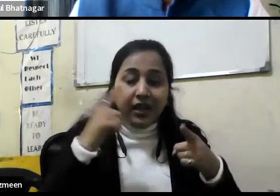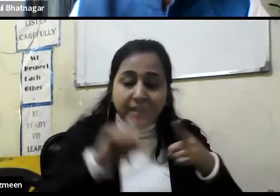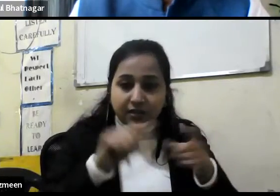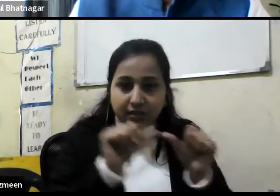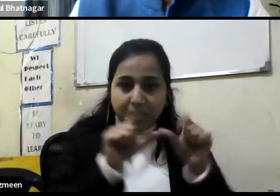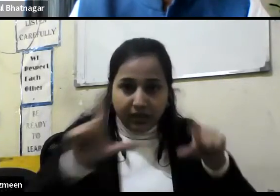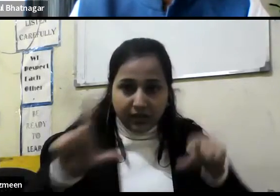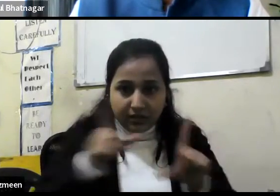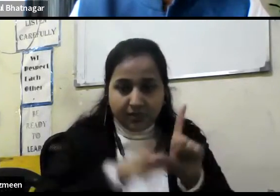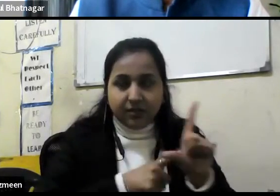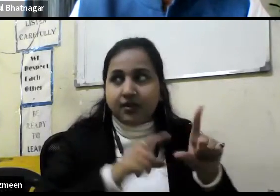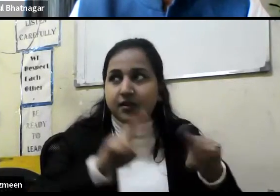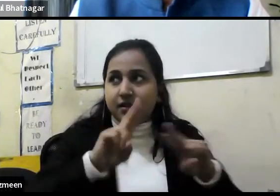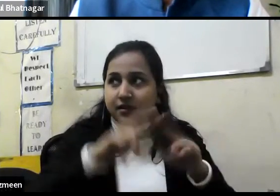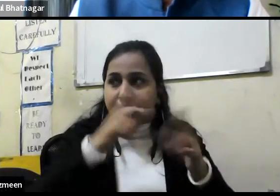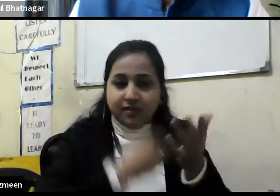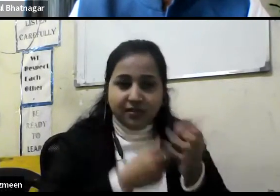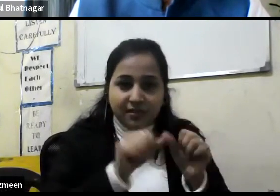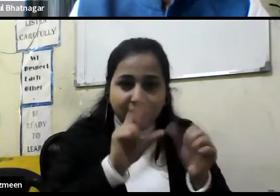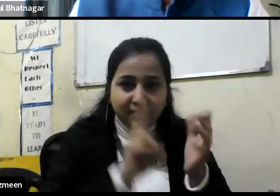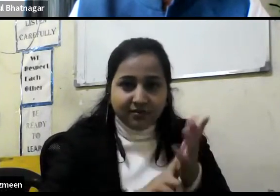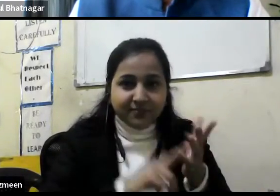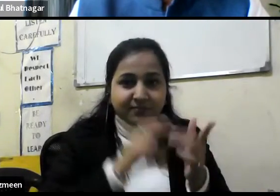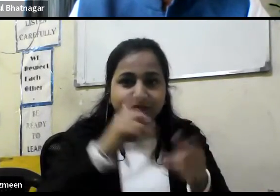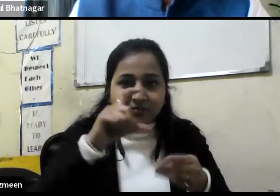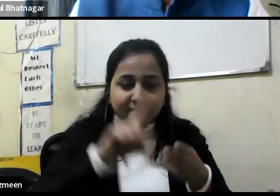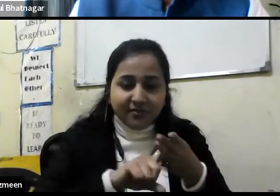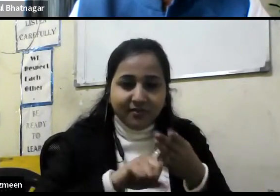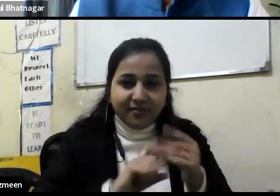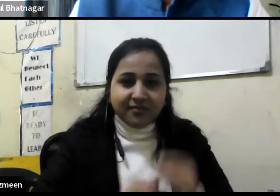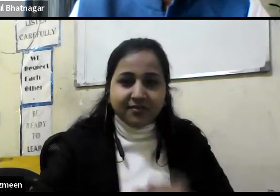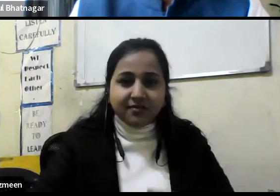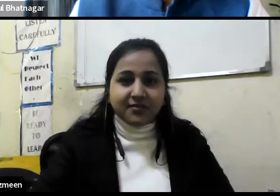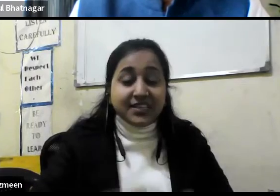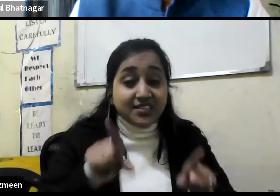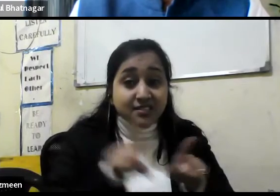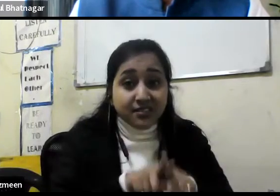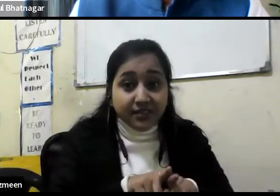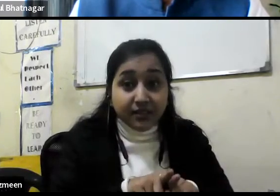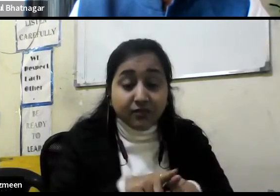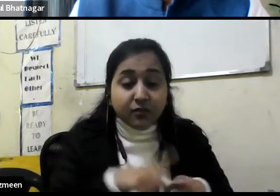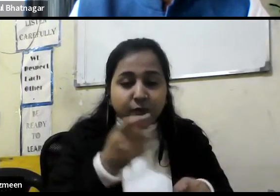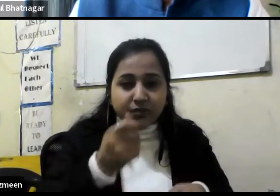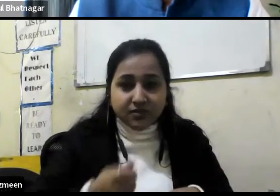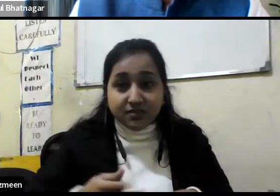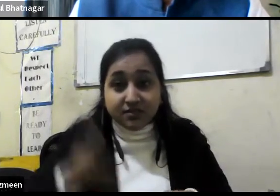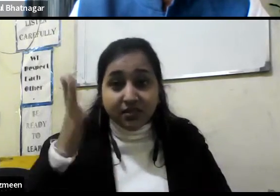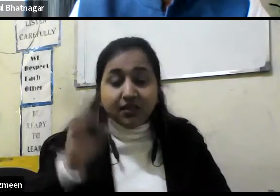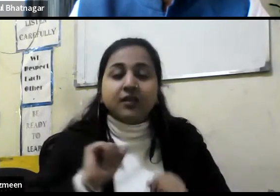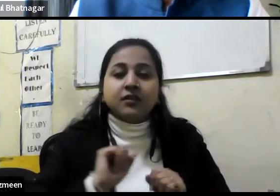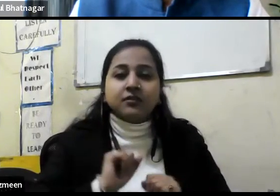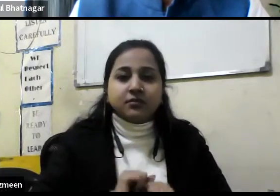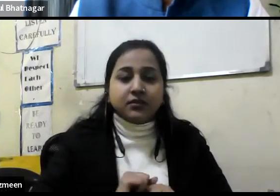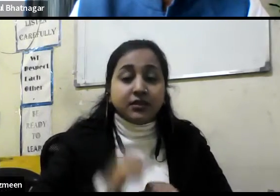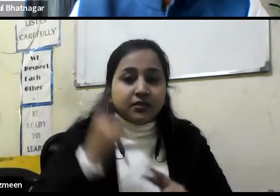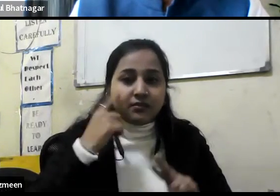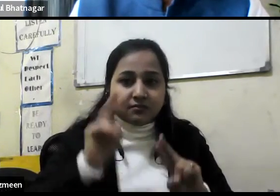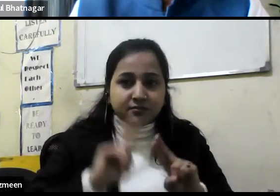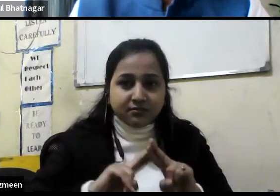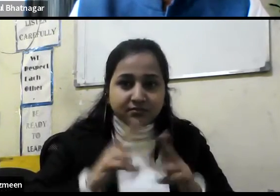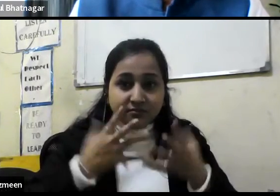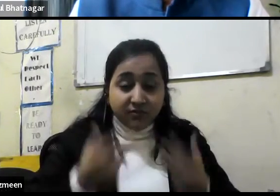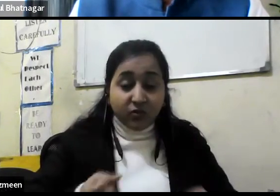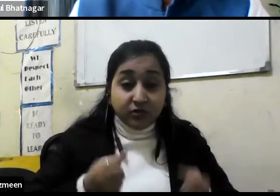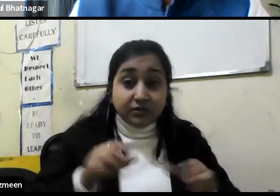में, जंगलों में. तो और वो महंगे बिकते हैं. तो जो जंगल अगर हम बनाएंगे